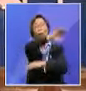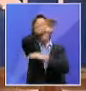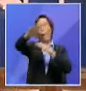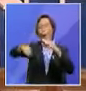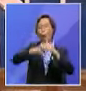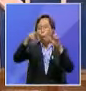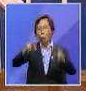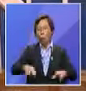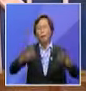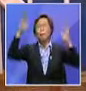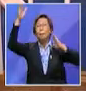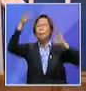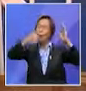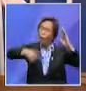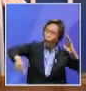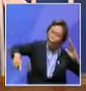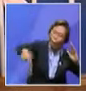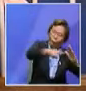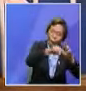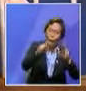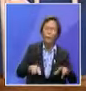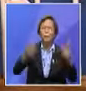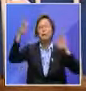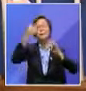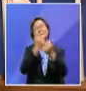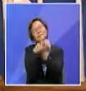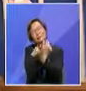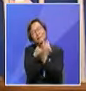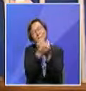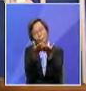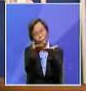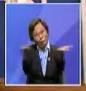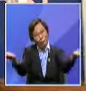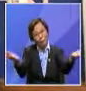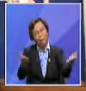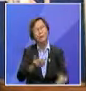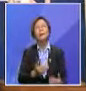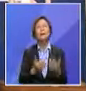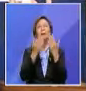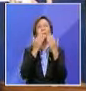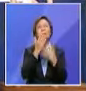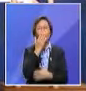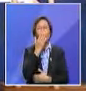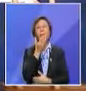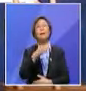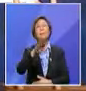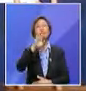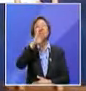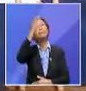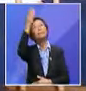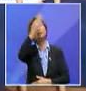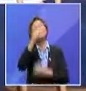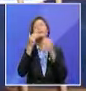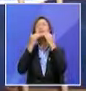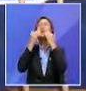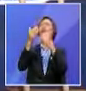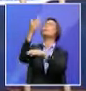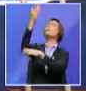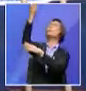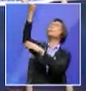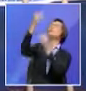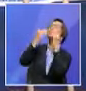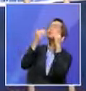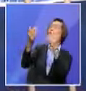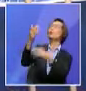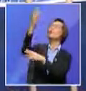seluruh rakyat Malaysia yang dikasihi sekalian. Alhamdulillah, kita bersyukur kehadirat Allah Subhanahu